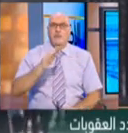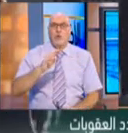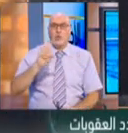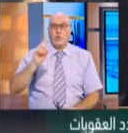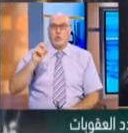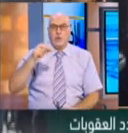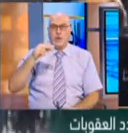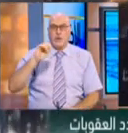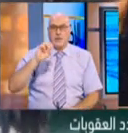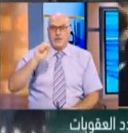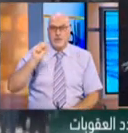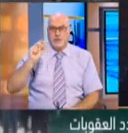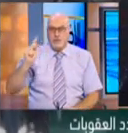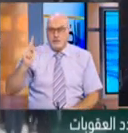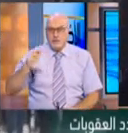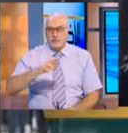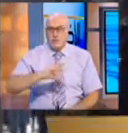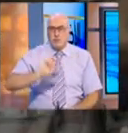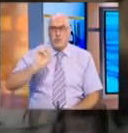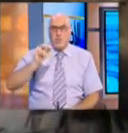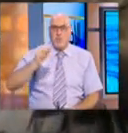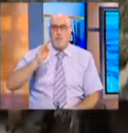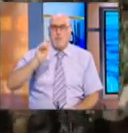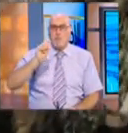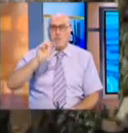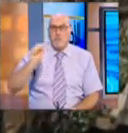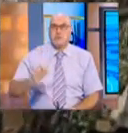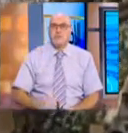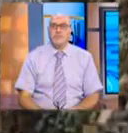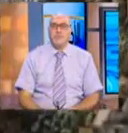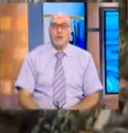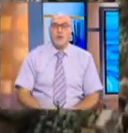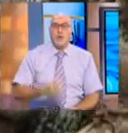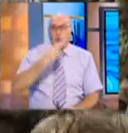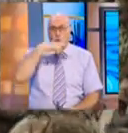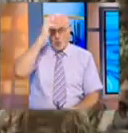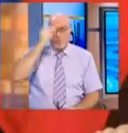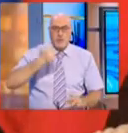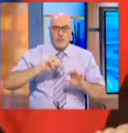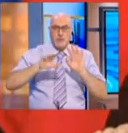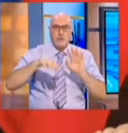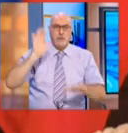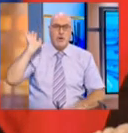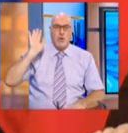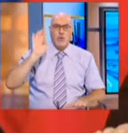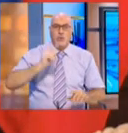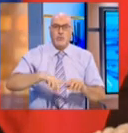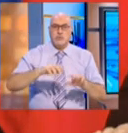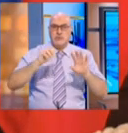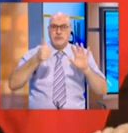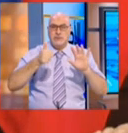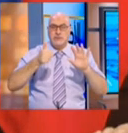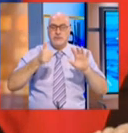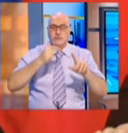سيفرودونيتسك الاستراتيجية بإقليم دونباس. هذا ووافق قادة الاتحاد الأوروبي أمس على الحزمة السادسة من العقوبات